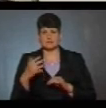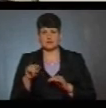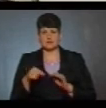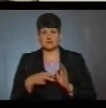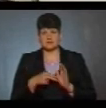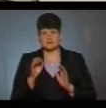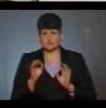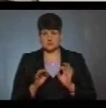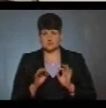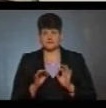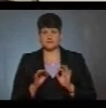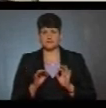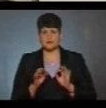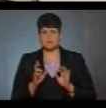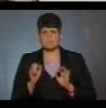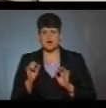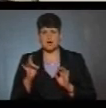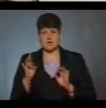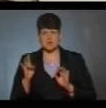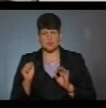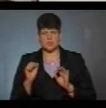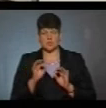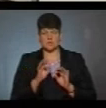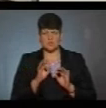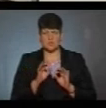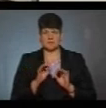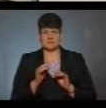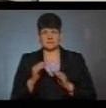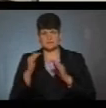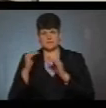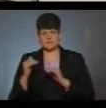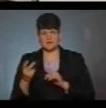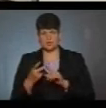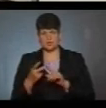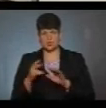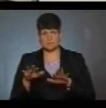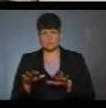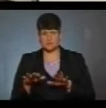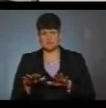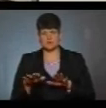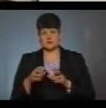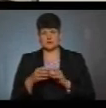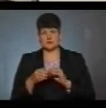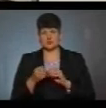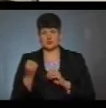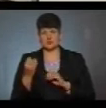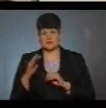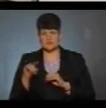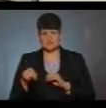25,7%. Відповідно, Барна Олег від «Солідарності» перемістився на друге місце з результатом